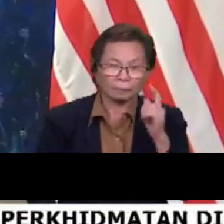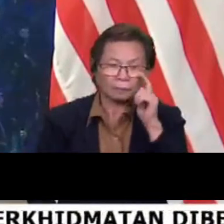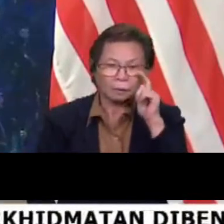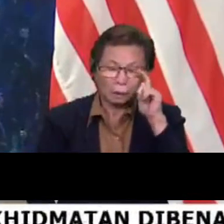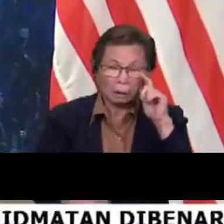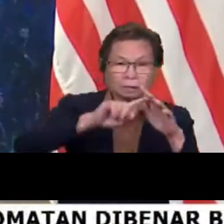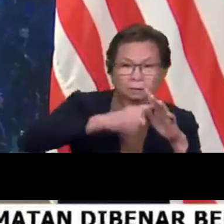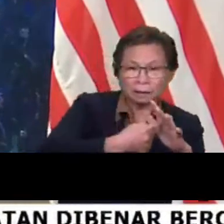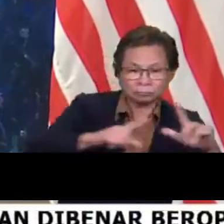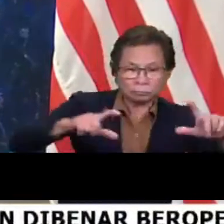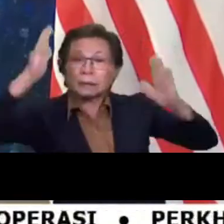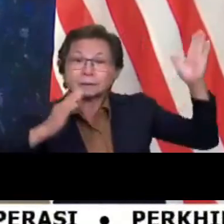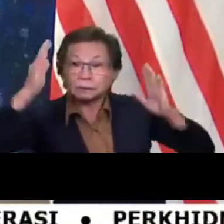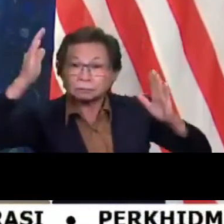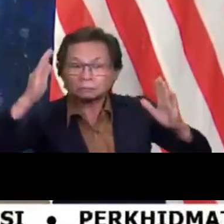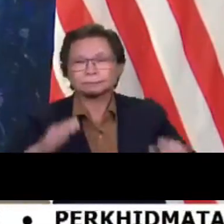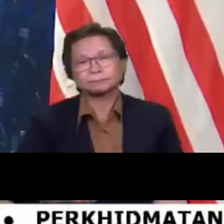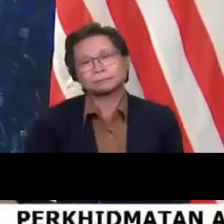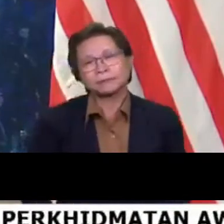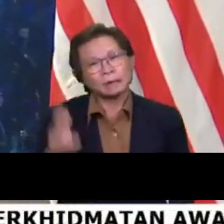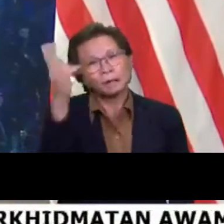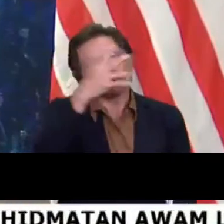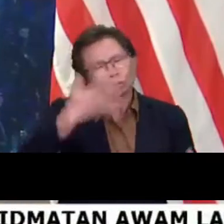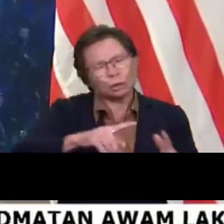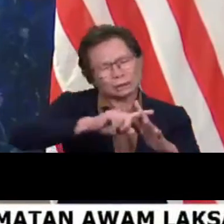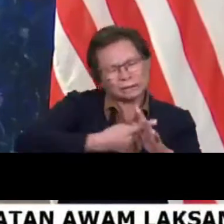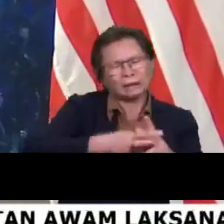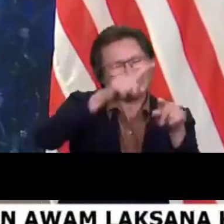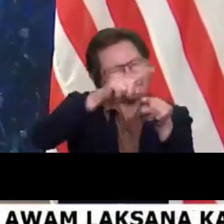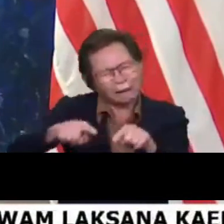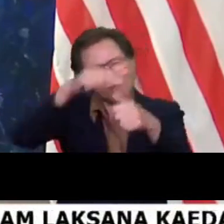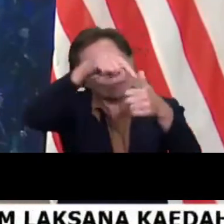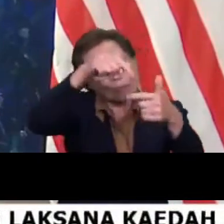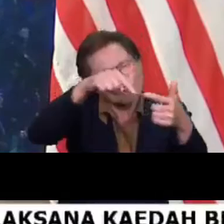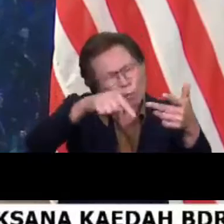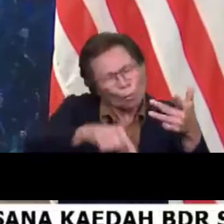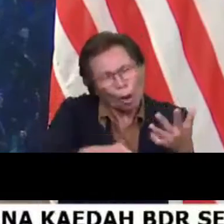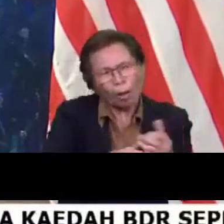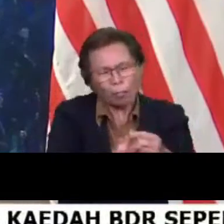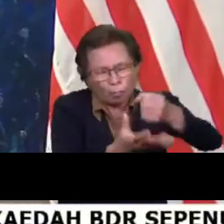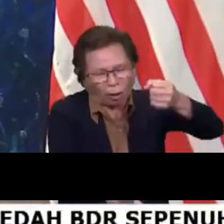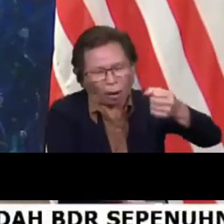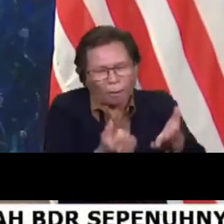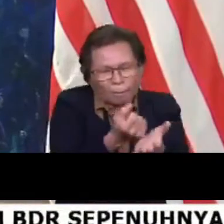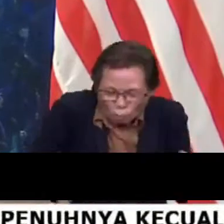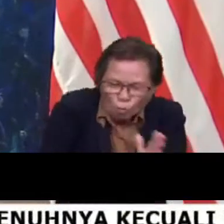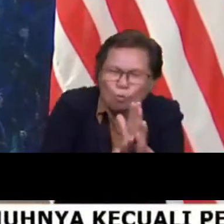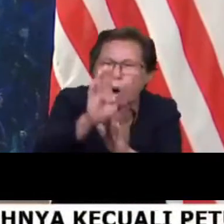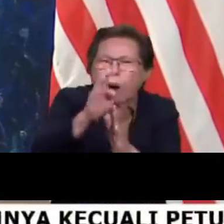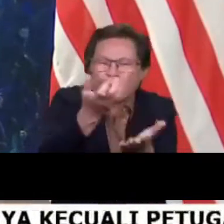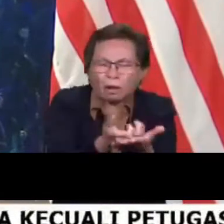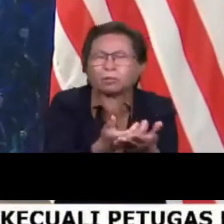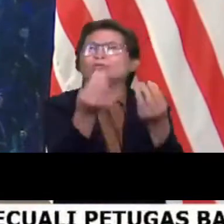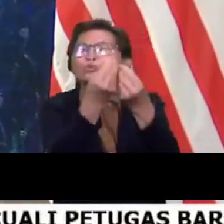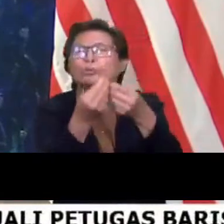Semenjak COVID-19 melanda negara, kerajaan telah pun melaksanakan pelbagai pakej bantuan dan ransangan ekonomi